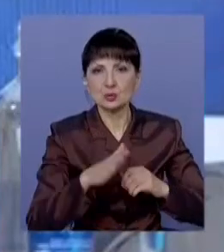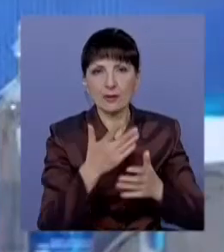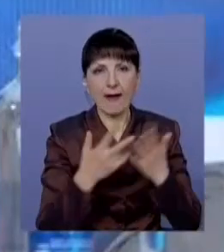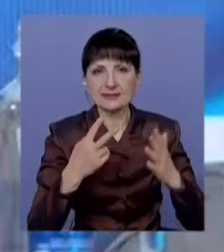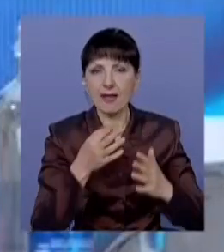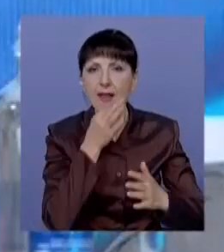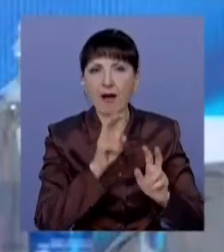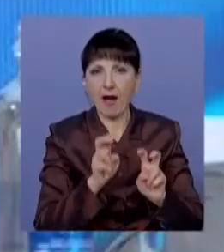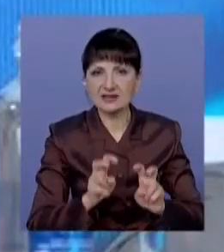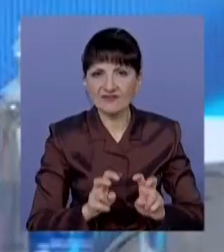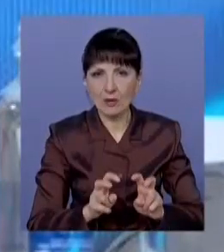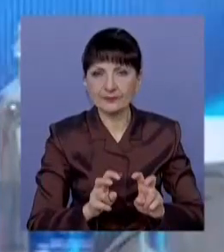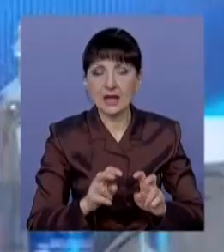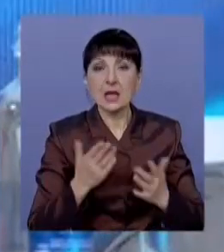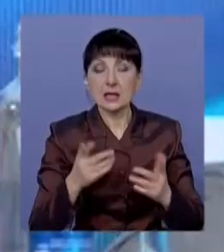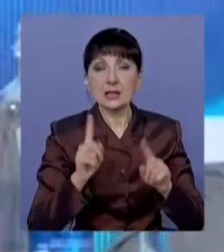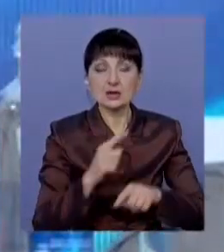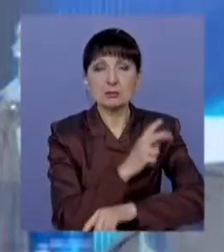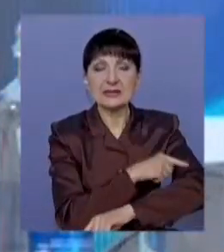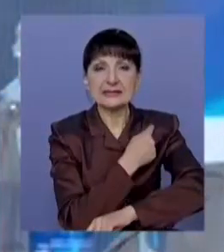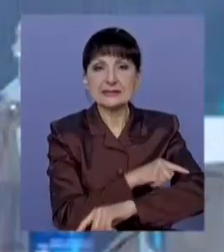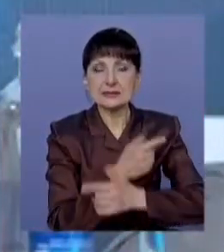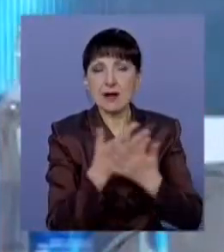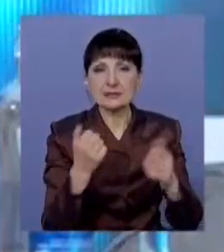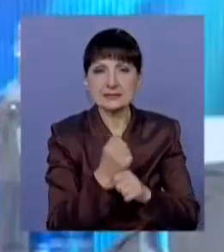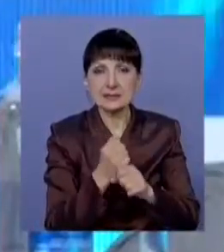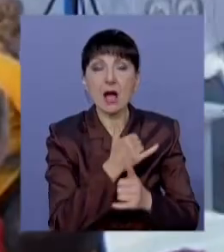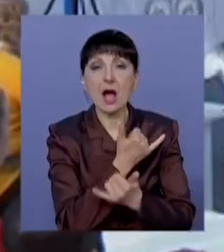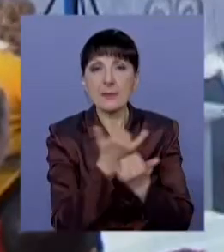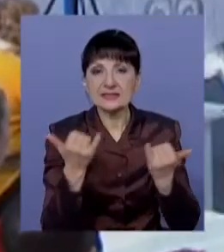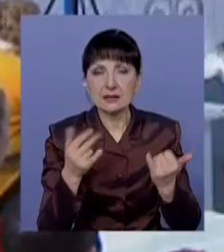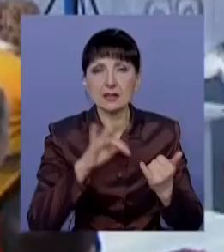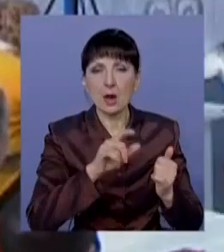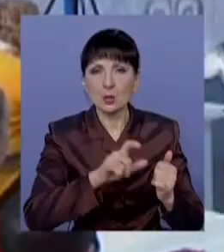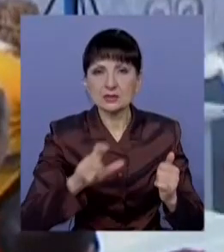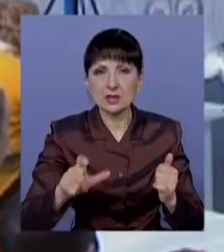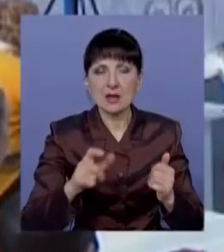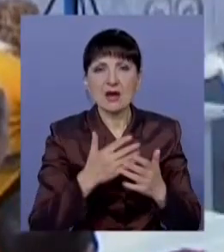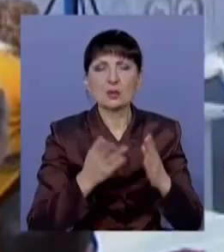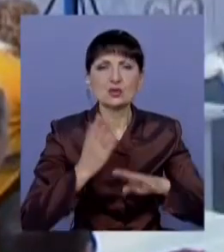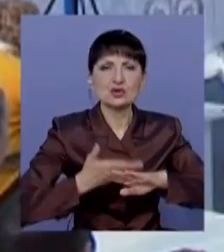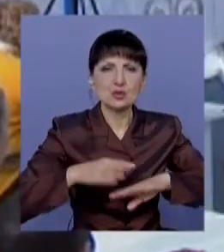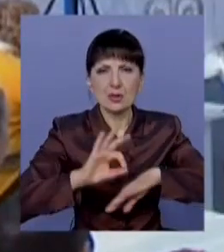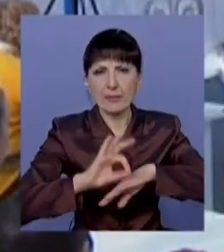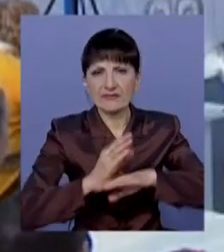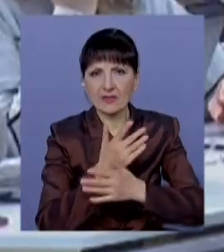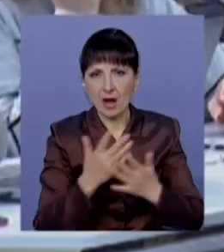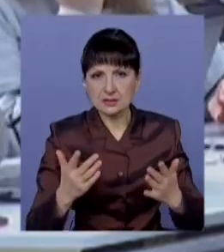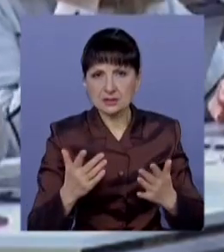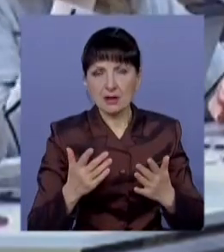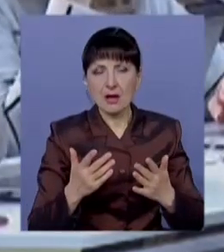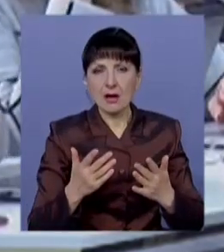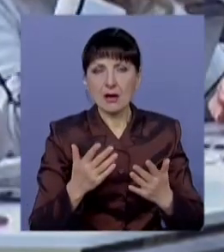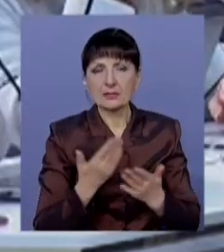наименований лекарственных средств и также медицинскими изделиями, особенно для обеспечения пациентов с орфанными тяжелыми заболеваниями, такие